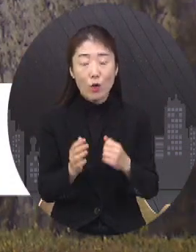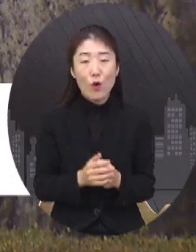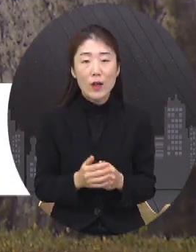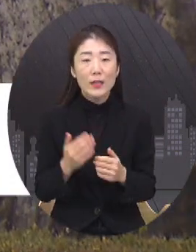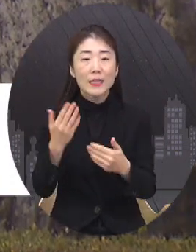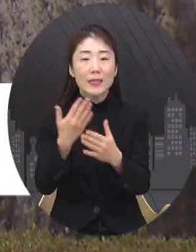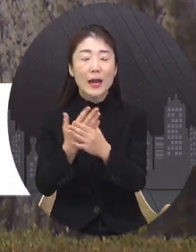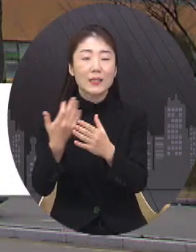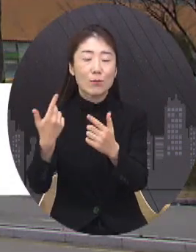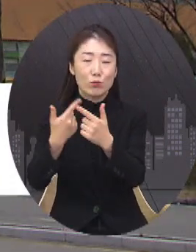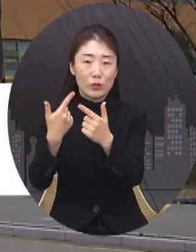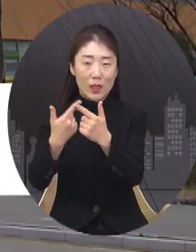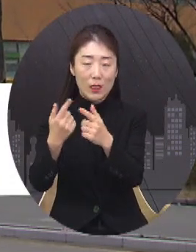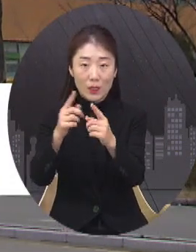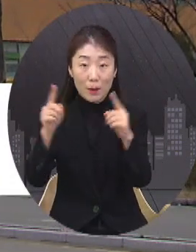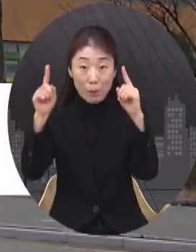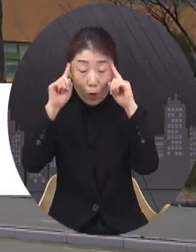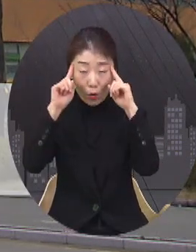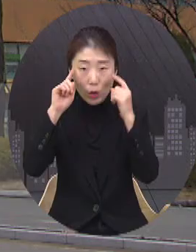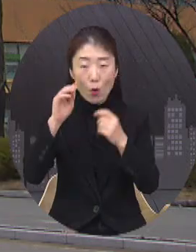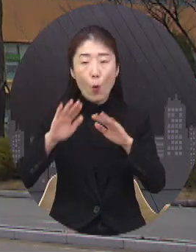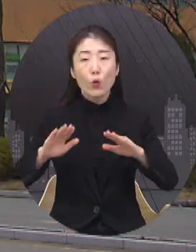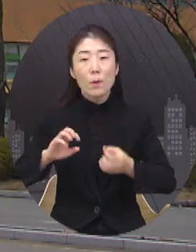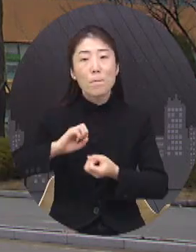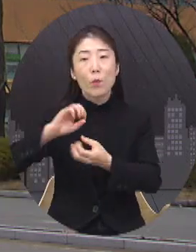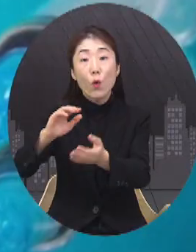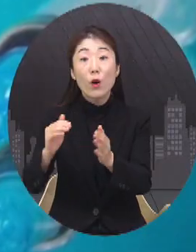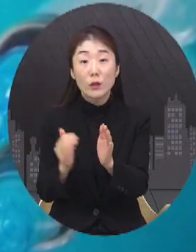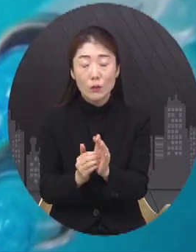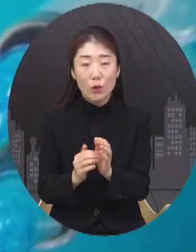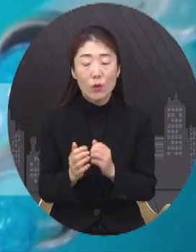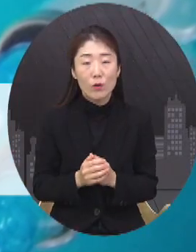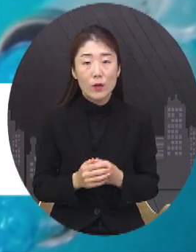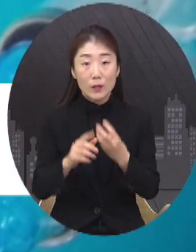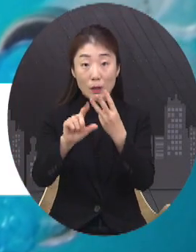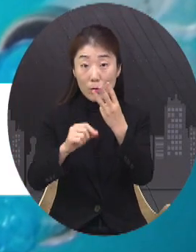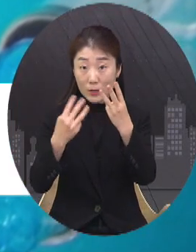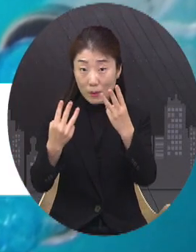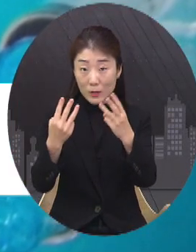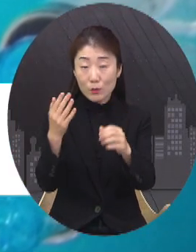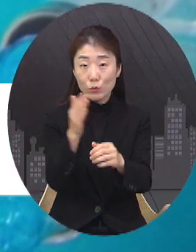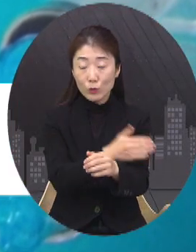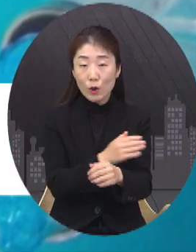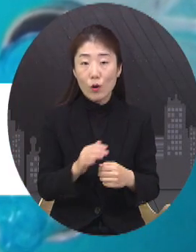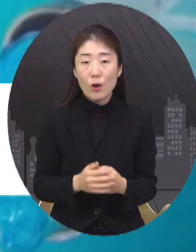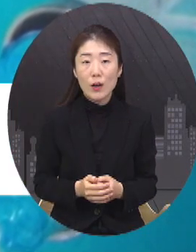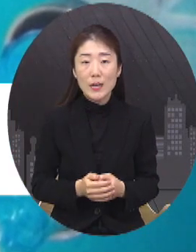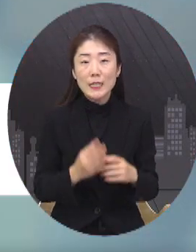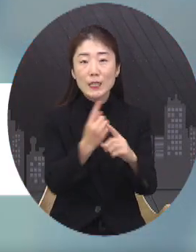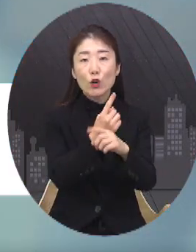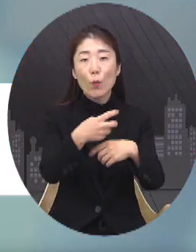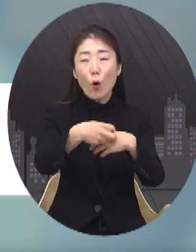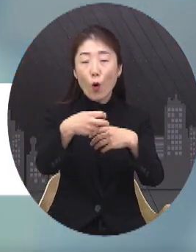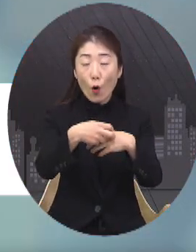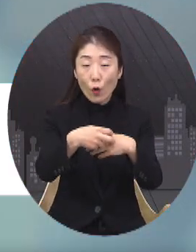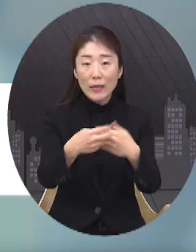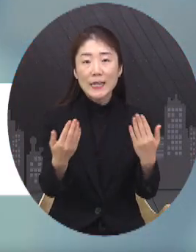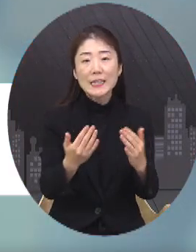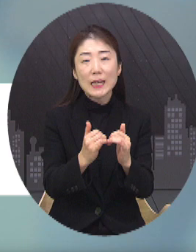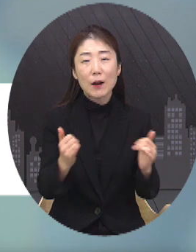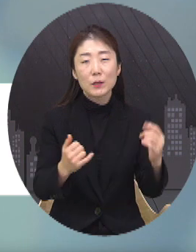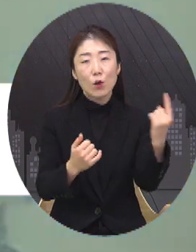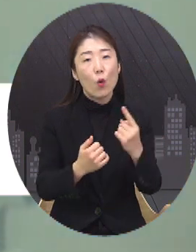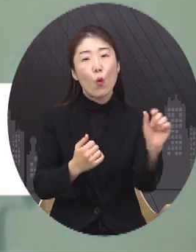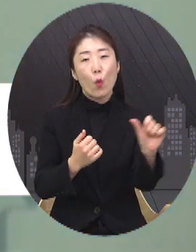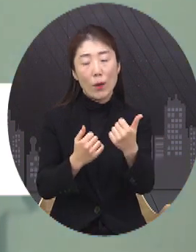양산 부산대 병원에 오늘 도착했습니다 다음달 3일부터 경남의 코로나 일고 치료 병원 종사자 1500여